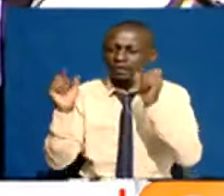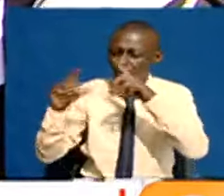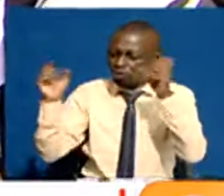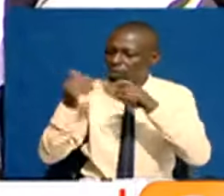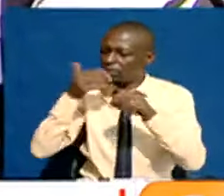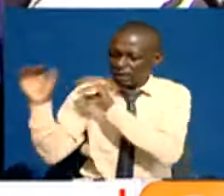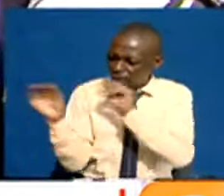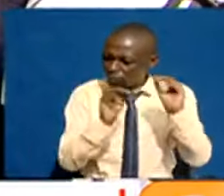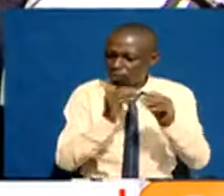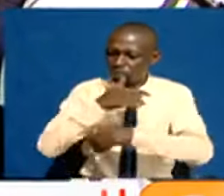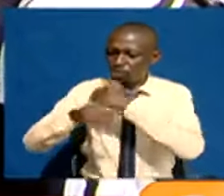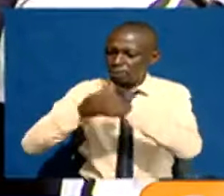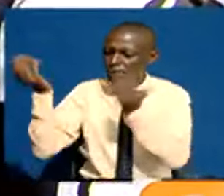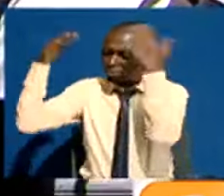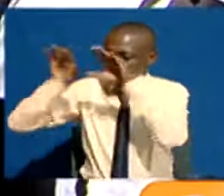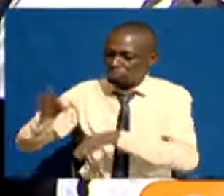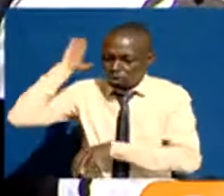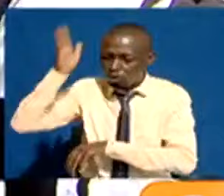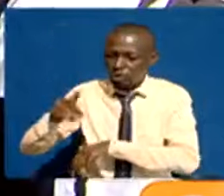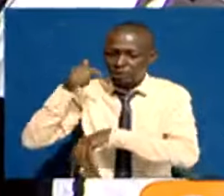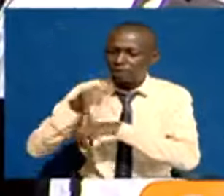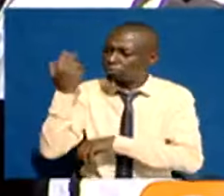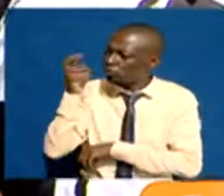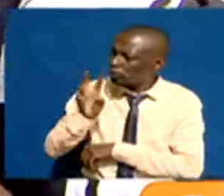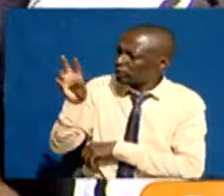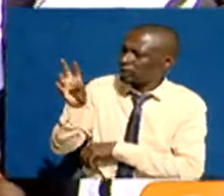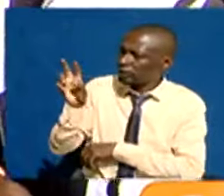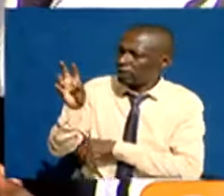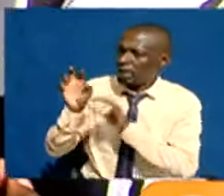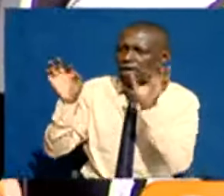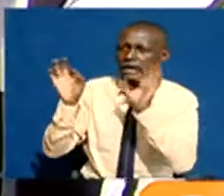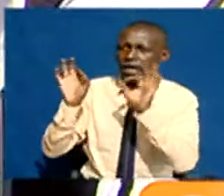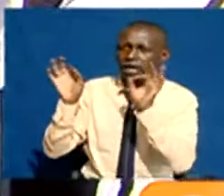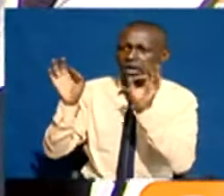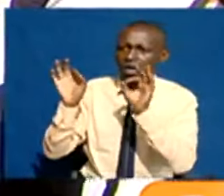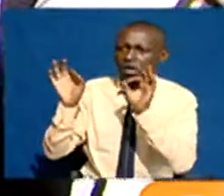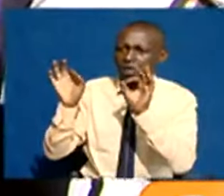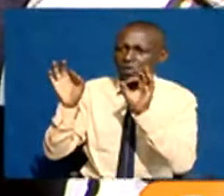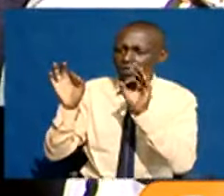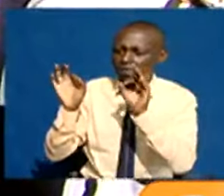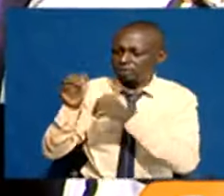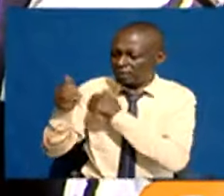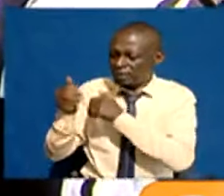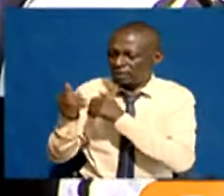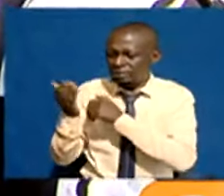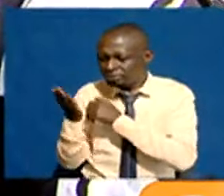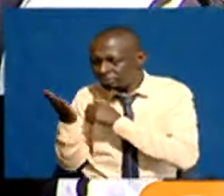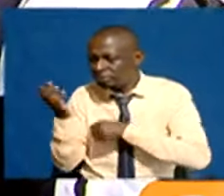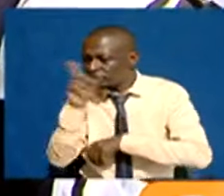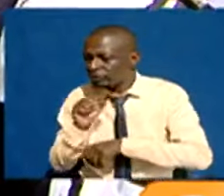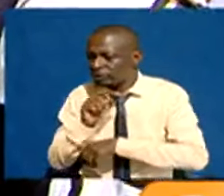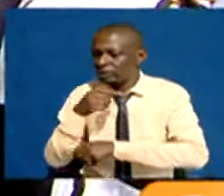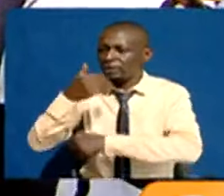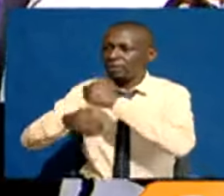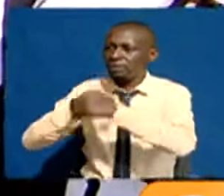sungeni sungeni hiyo nyumba inabomoroka. Ile tunaangalia nyuma ndio tukaangalia eh kwa kweli ile nenda kata chuma nenda kumaliza hivi. Ndio nikasikia nyumba